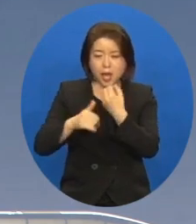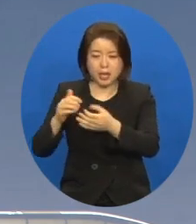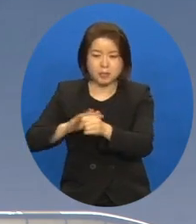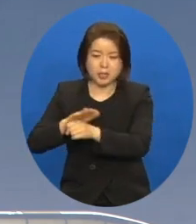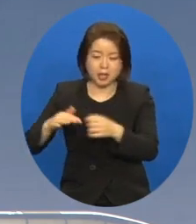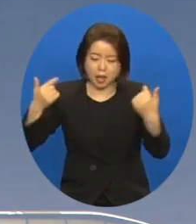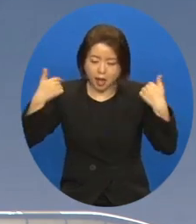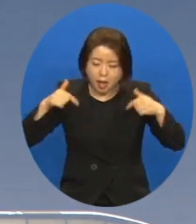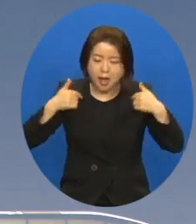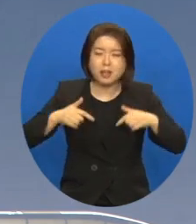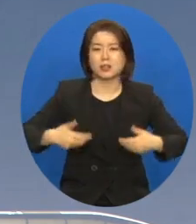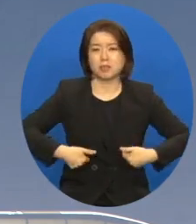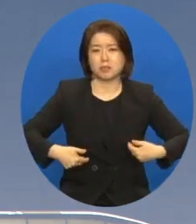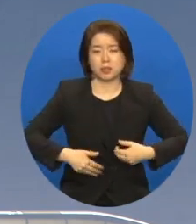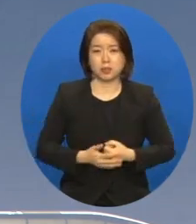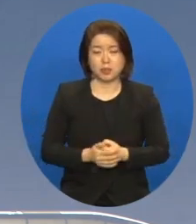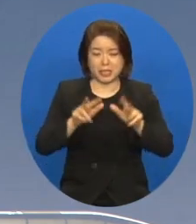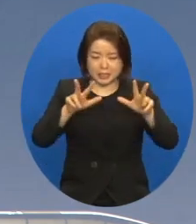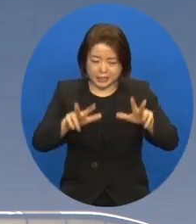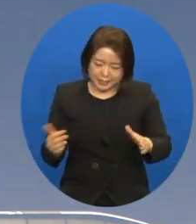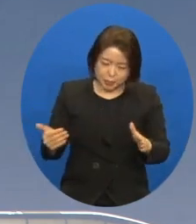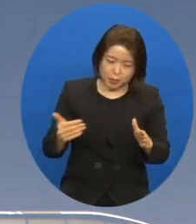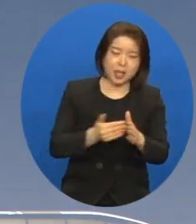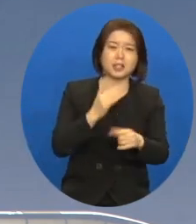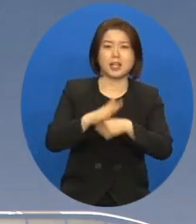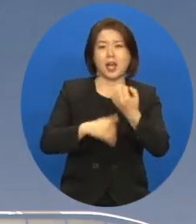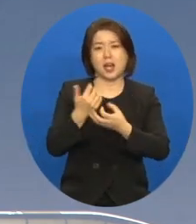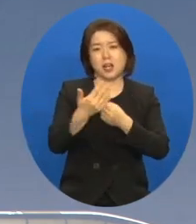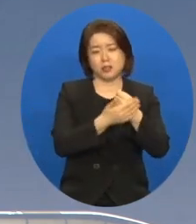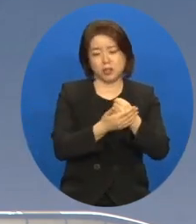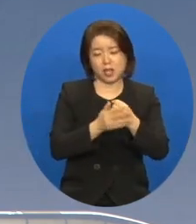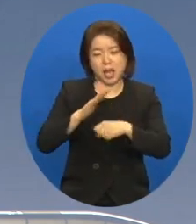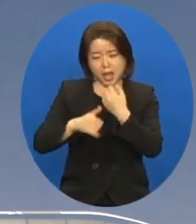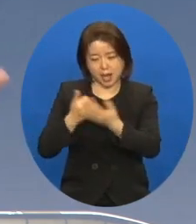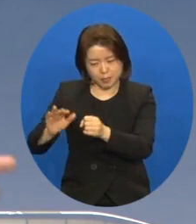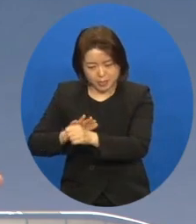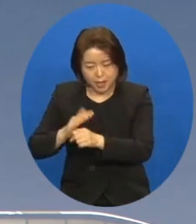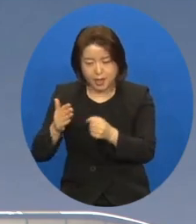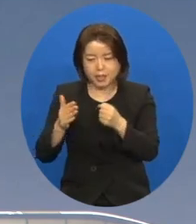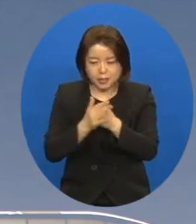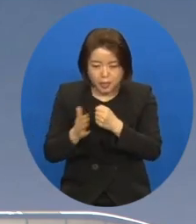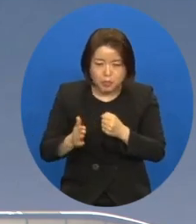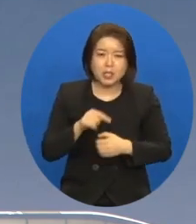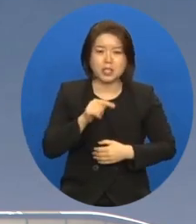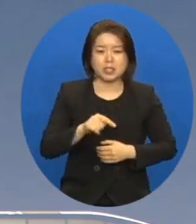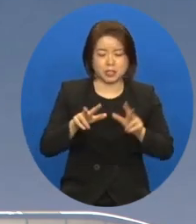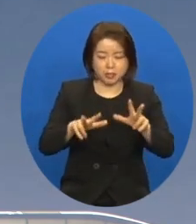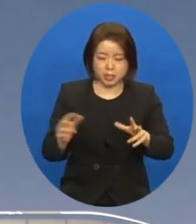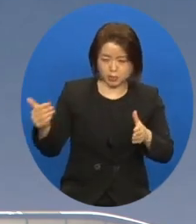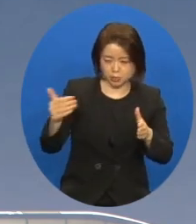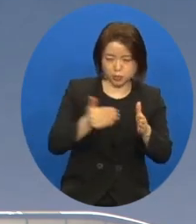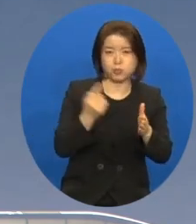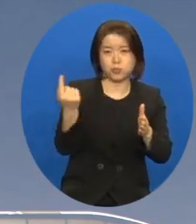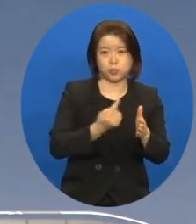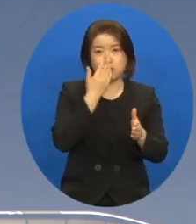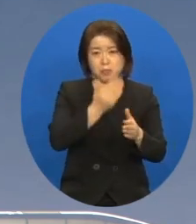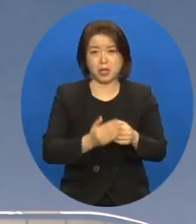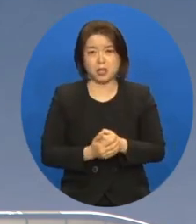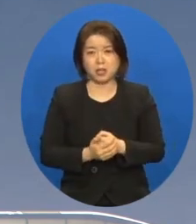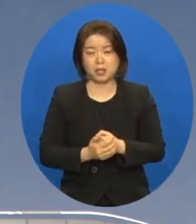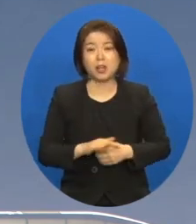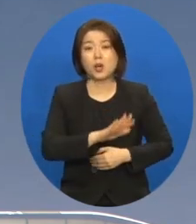필요해요. 지금까지 하나님의 은혜로 하나님의 사랑으로 여기까지 온 거예요. 우리